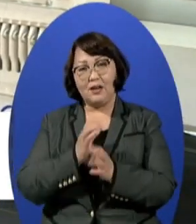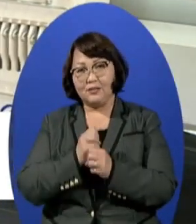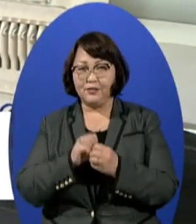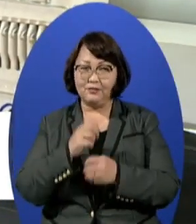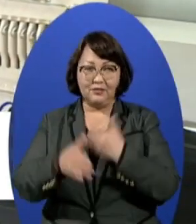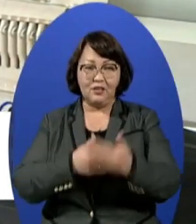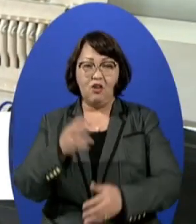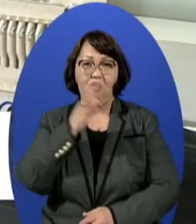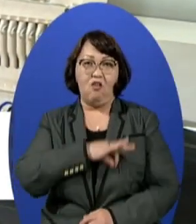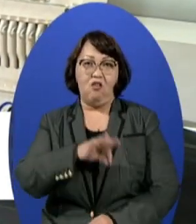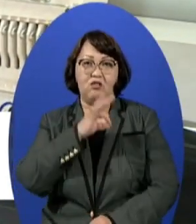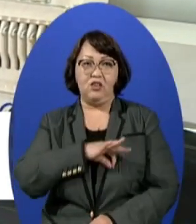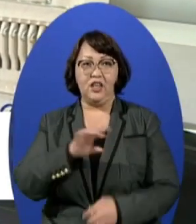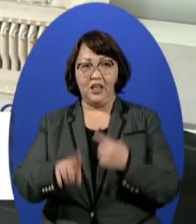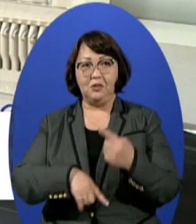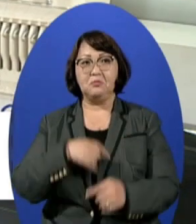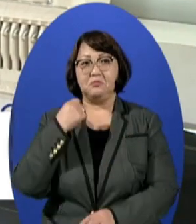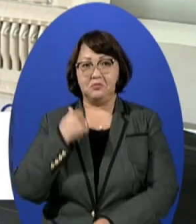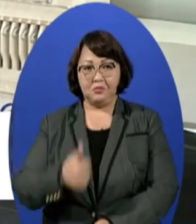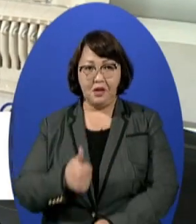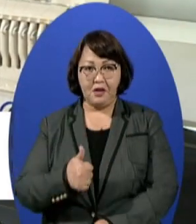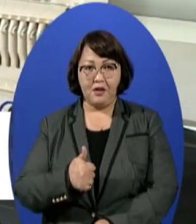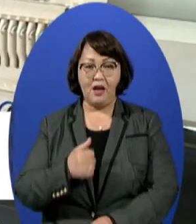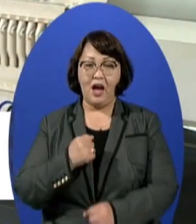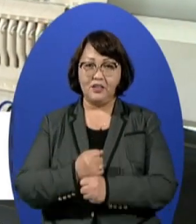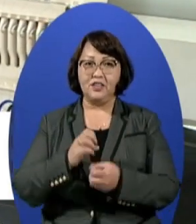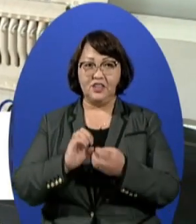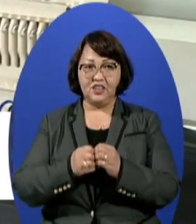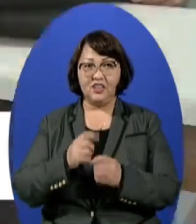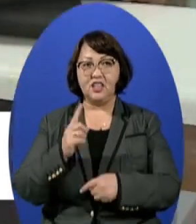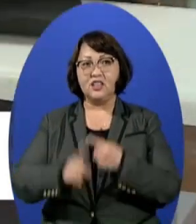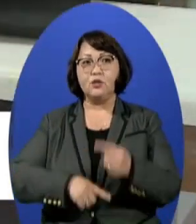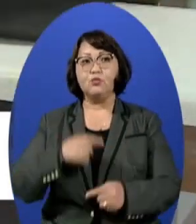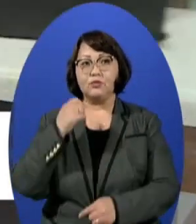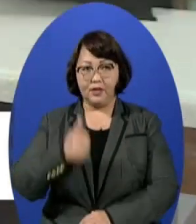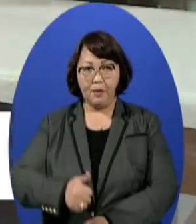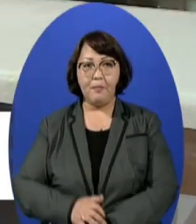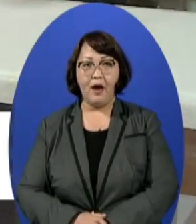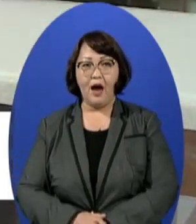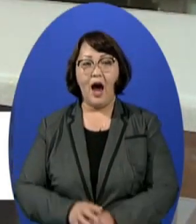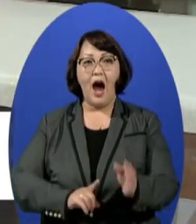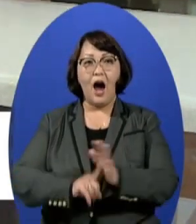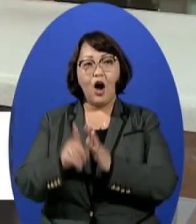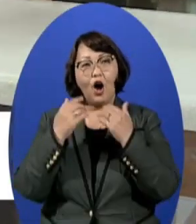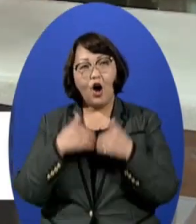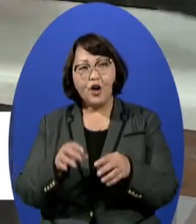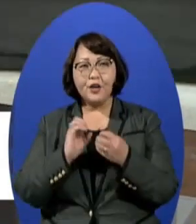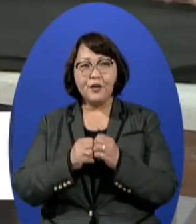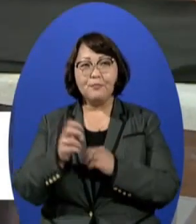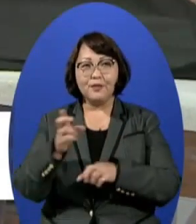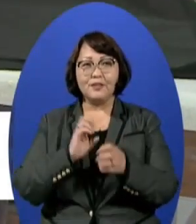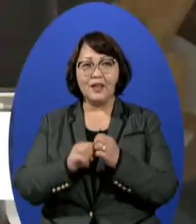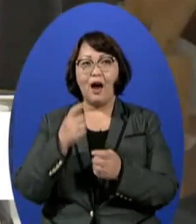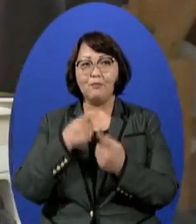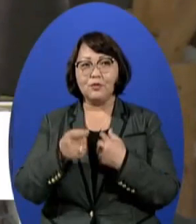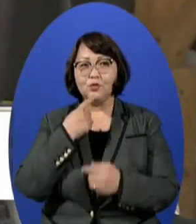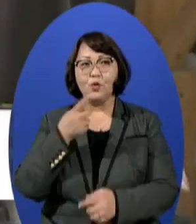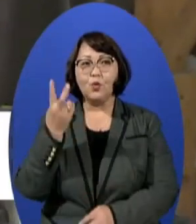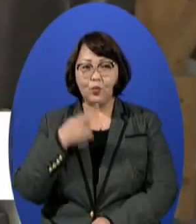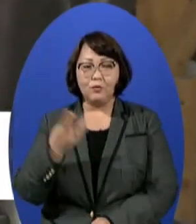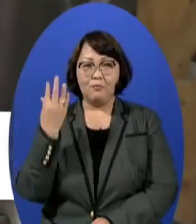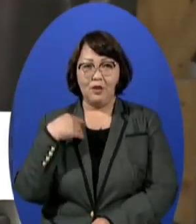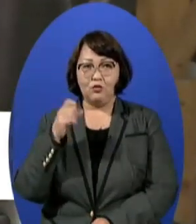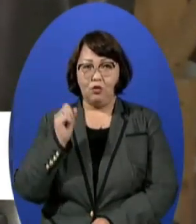илүү хамаагүй ажил хийснээс бол хамаагүй илүү гэдэг нь шүү дээ. Анх хоёлын бизнес эрхлэхэд хүндхэн зүйл их болсон ч өнөөдөр